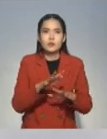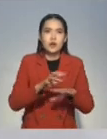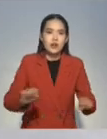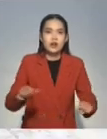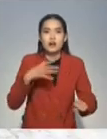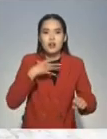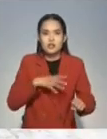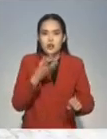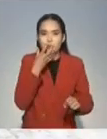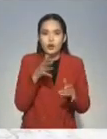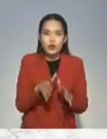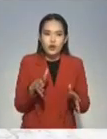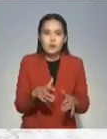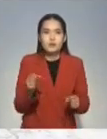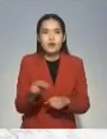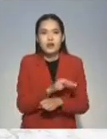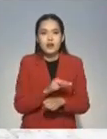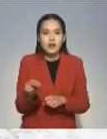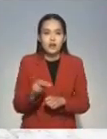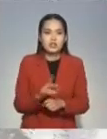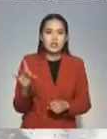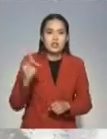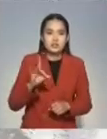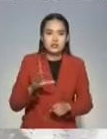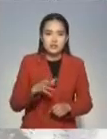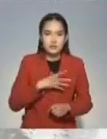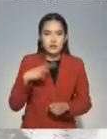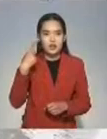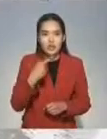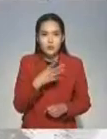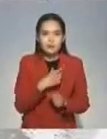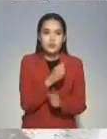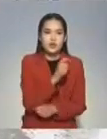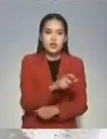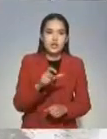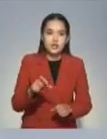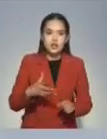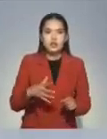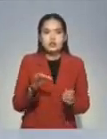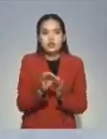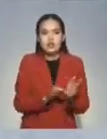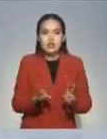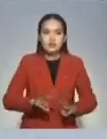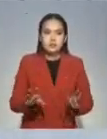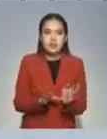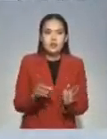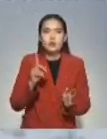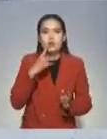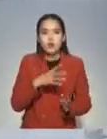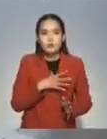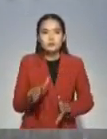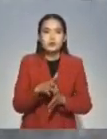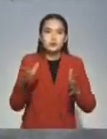теплоснабжения для проведения ремонта тепломагистралей говорят в работе три котла агрегата что касается дорог